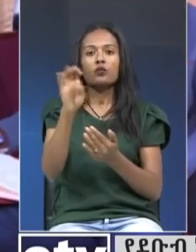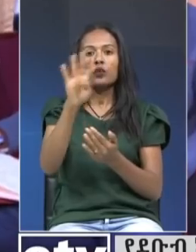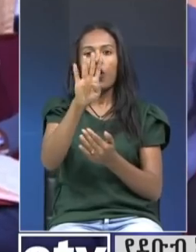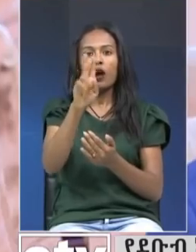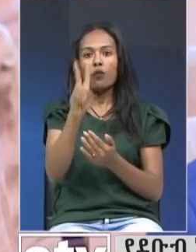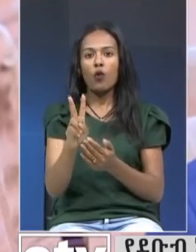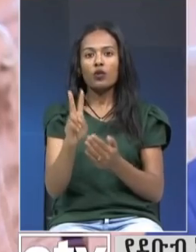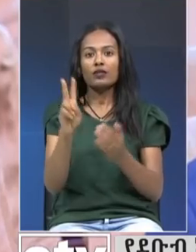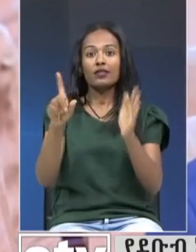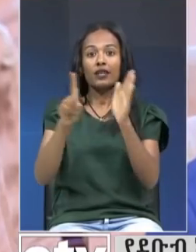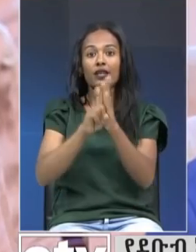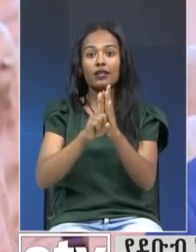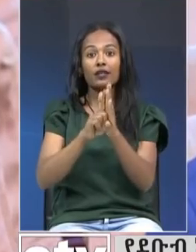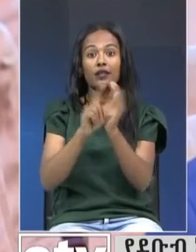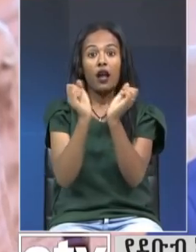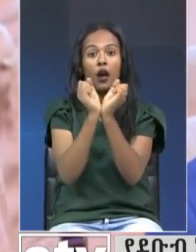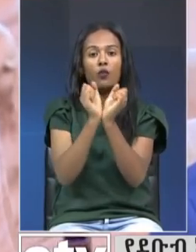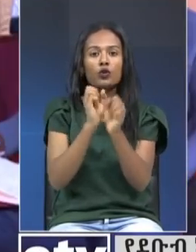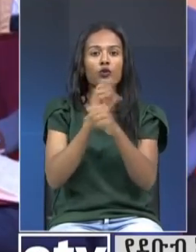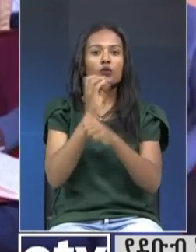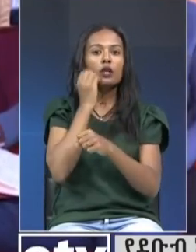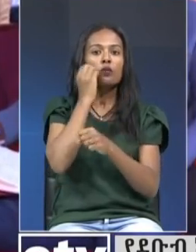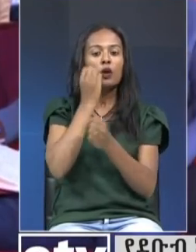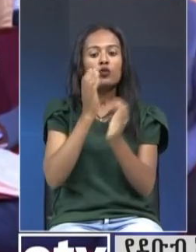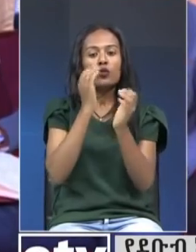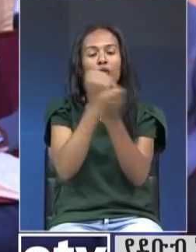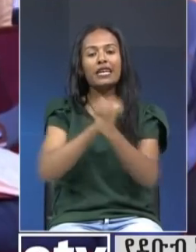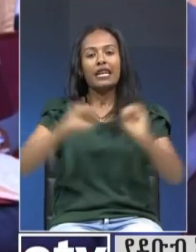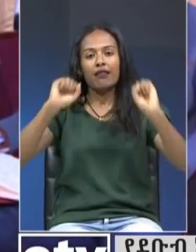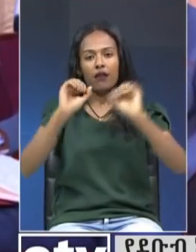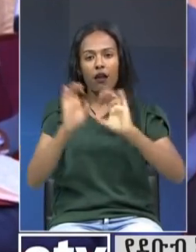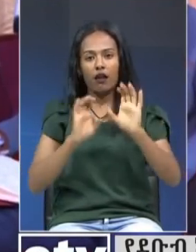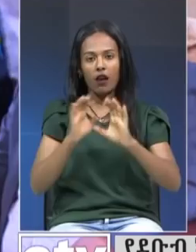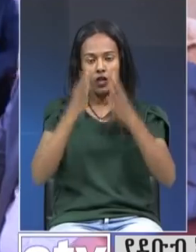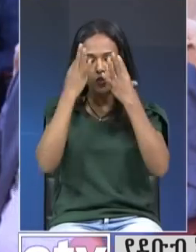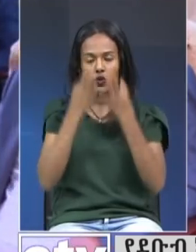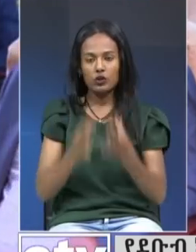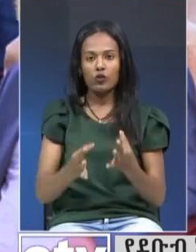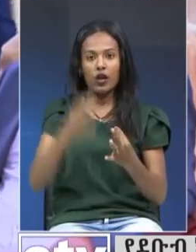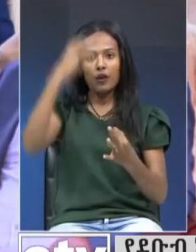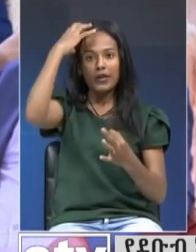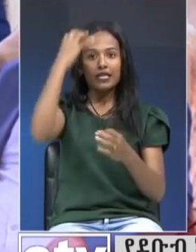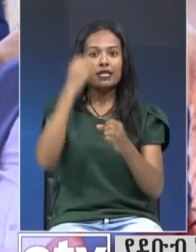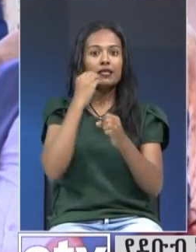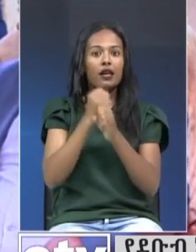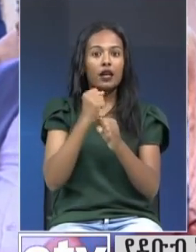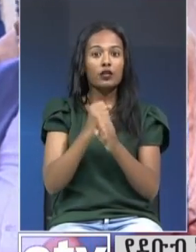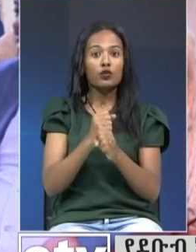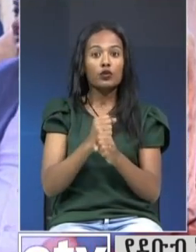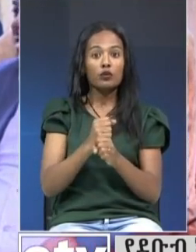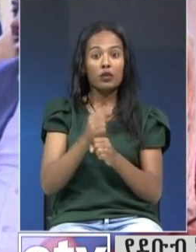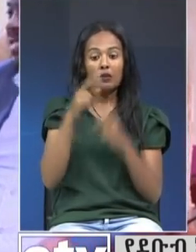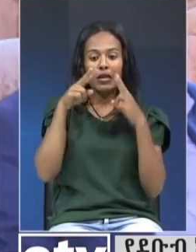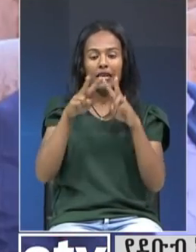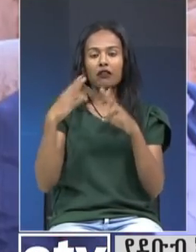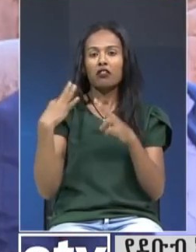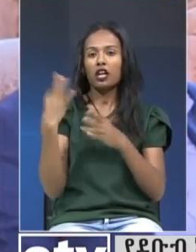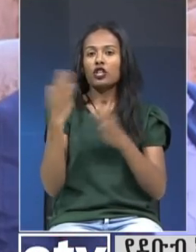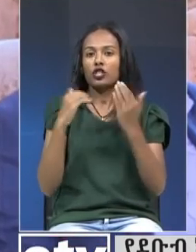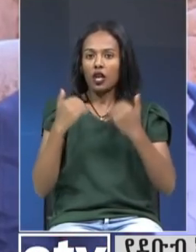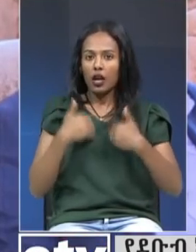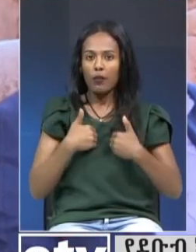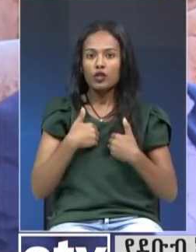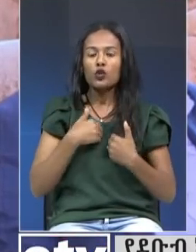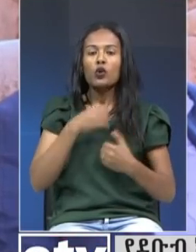3642 የህግ ታራሚዎች ምክር ቤቱ ምህረት እንዲያደርግላቸው ወስኗል። የመንግስት ሰራተኞችን በተመለከተ የጤና ችግር ያለባቸው እድሜያቸው